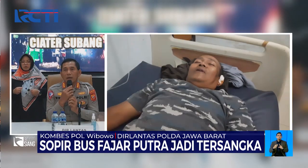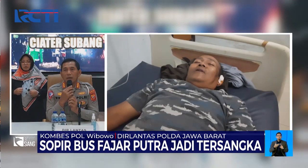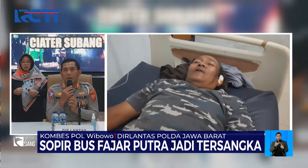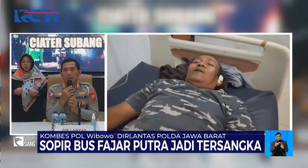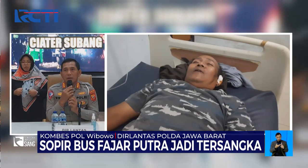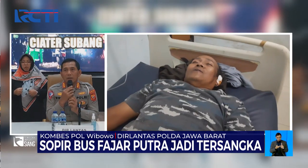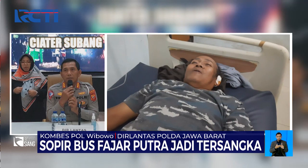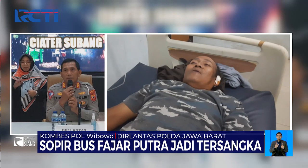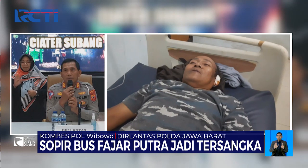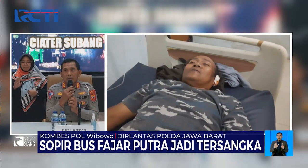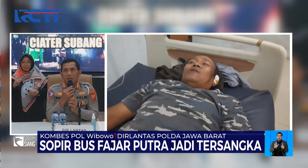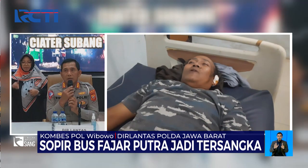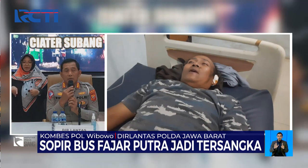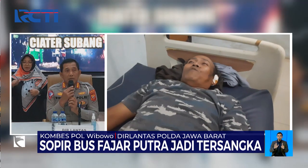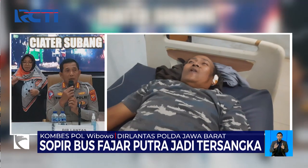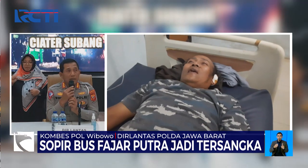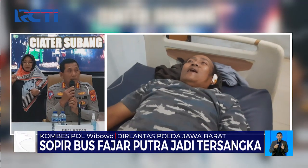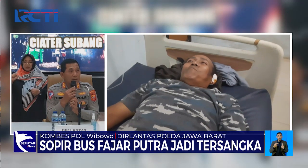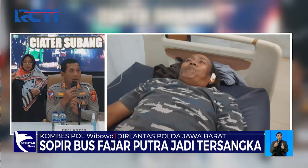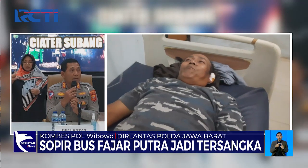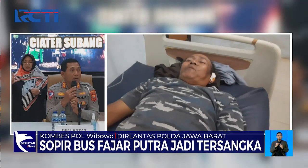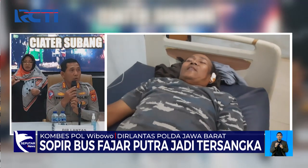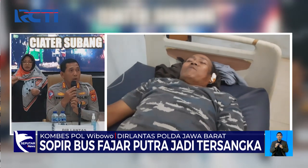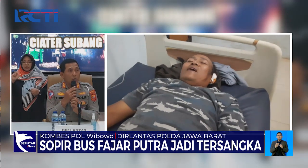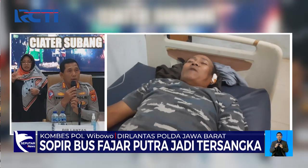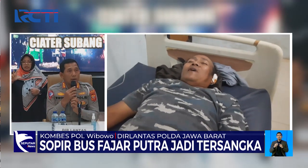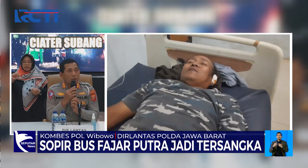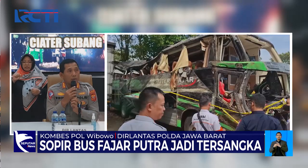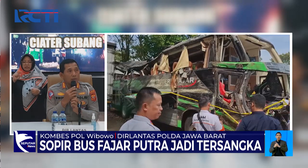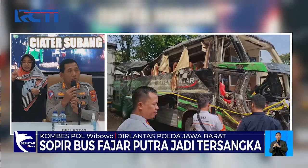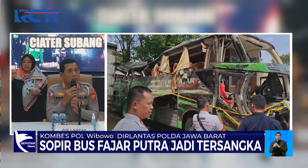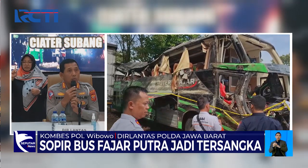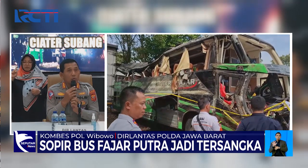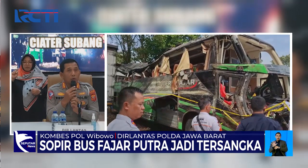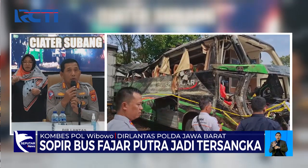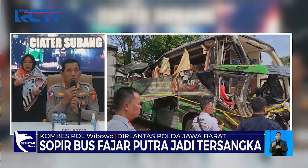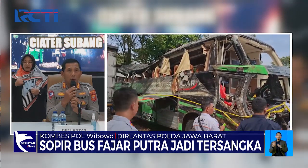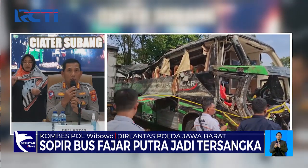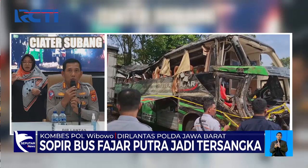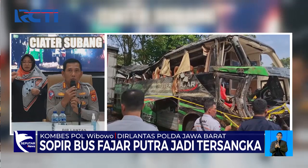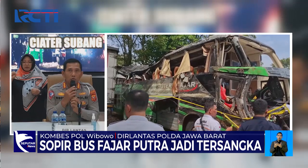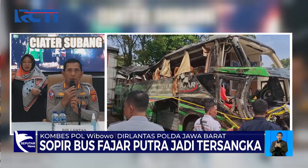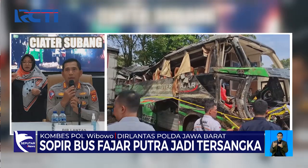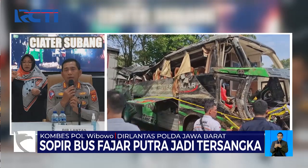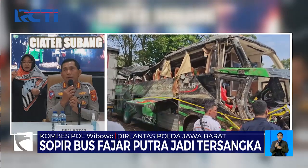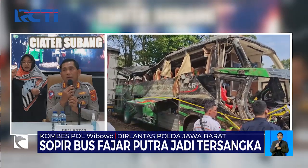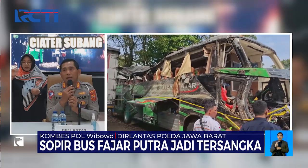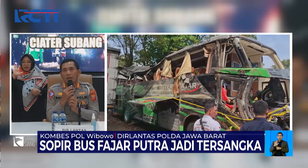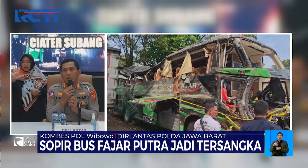kita kenakan pasal 311 ayat 5 undang-undang lalu lintas nomor 22 tahun